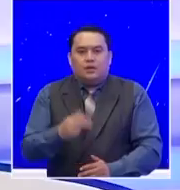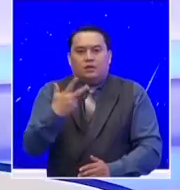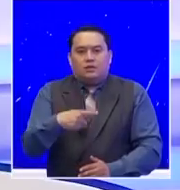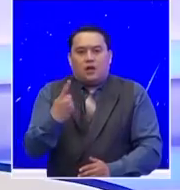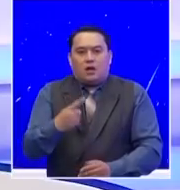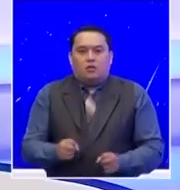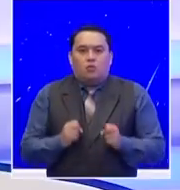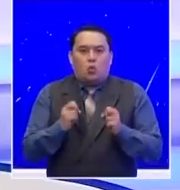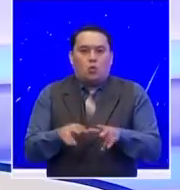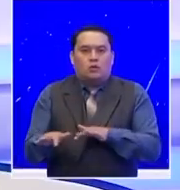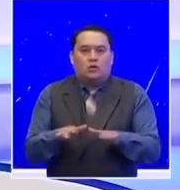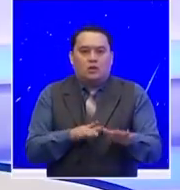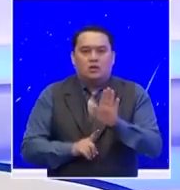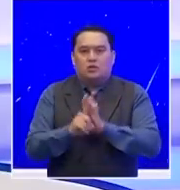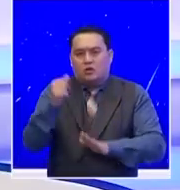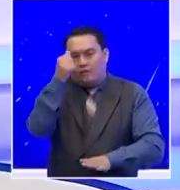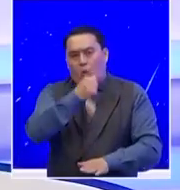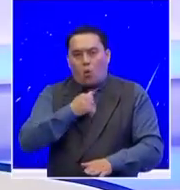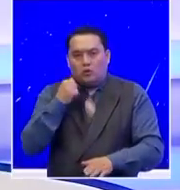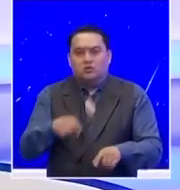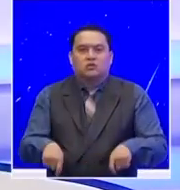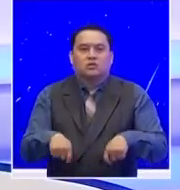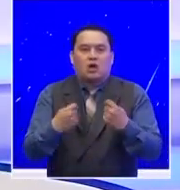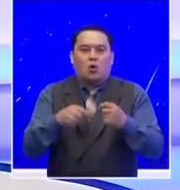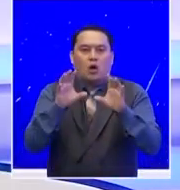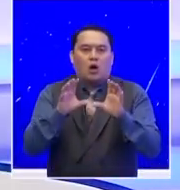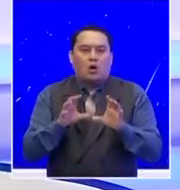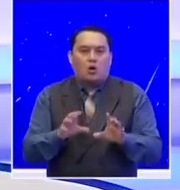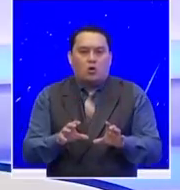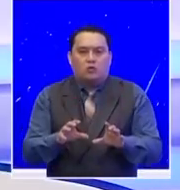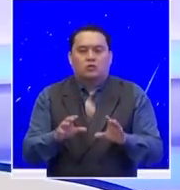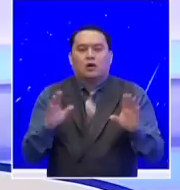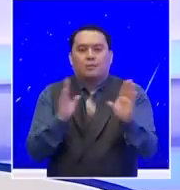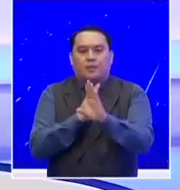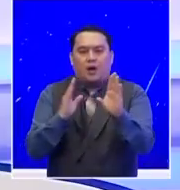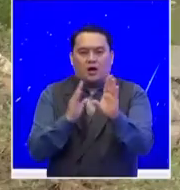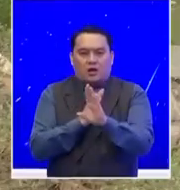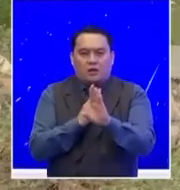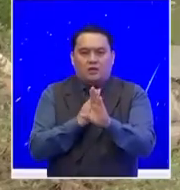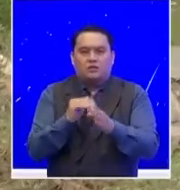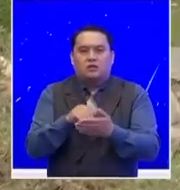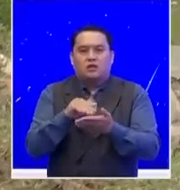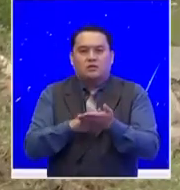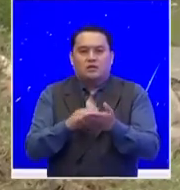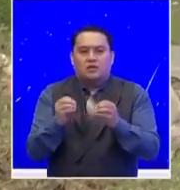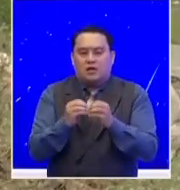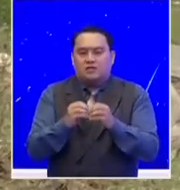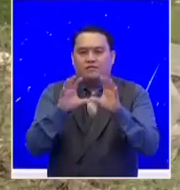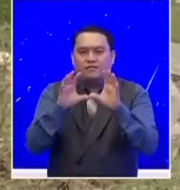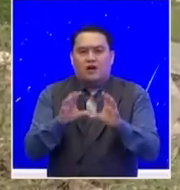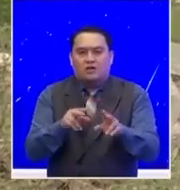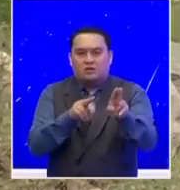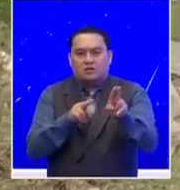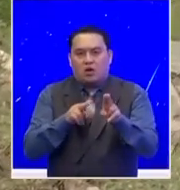31 уголовное дело возбуждено с начала года по нарушениям законодательства об окружающей среде. Зафиксировано 10 фактов незаконной